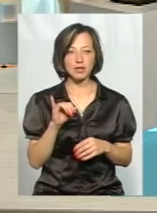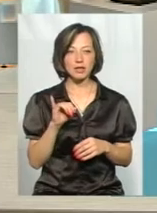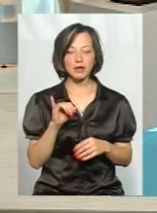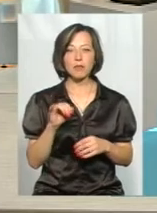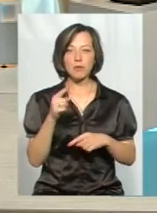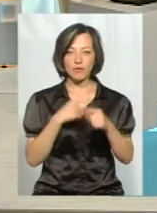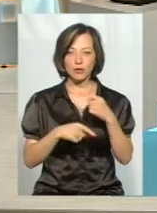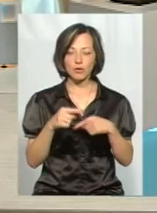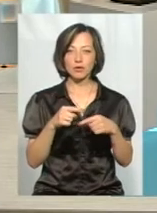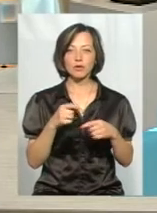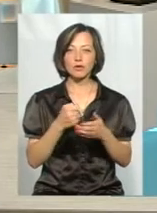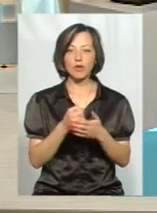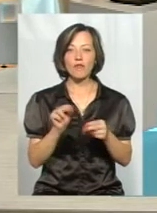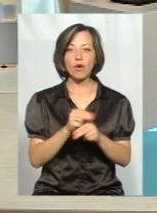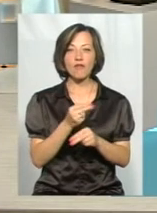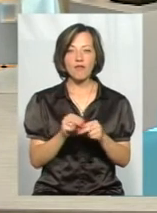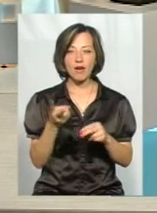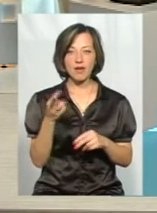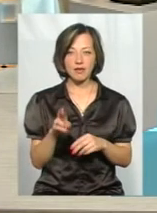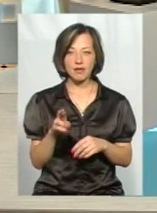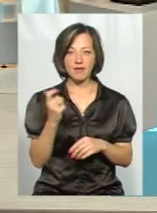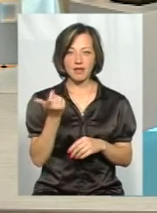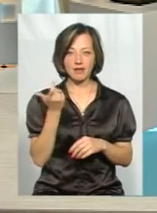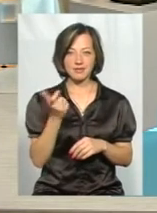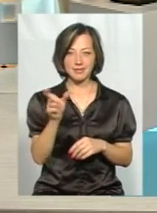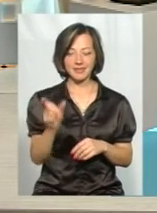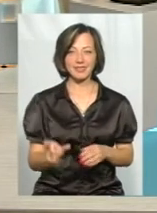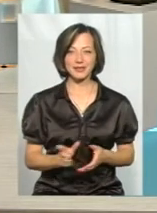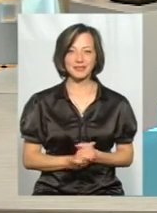знову ж таки, хочу підвести до виховання от самого власника?